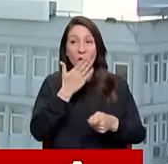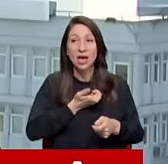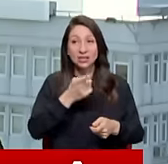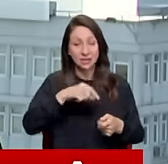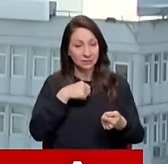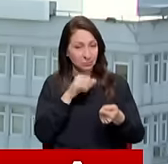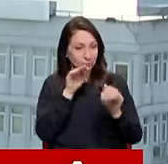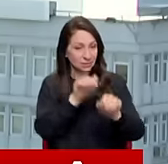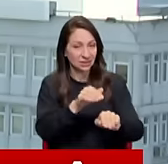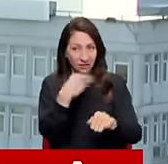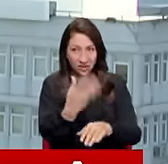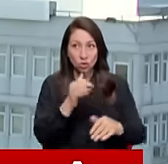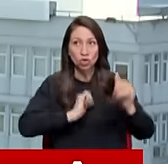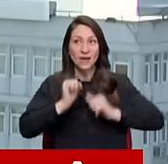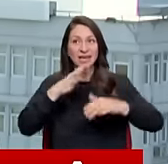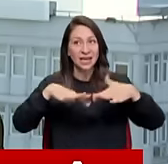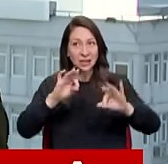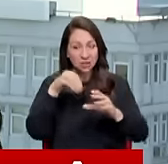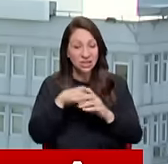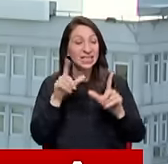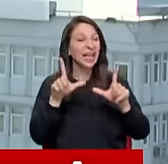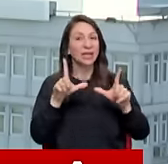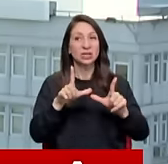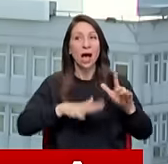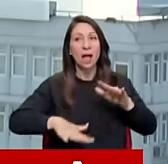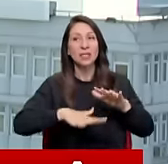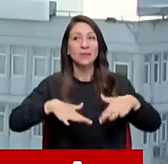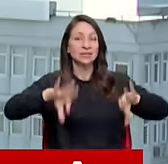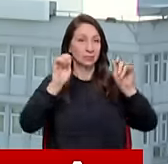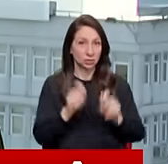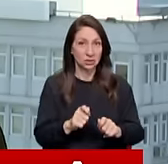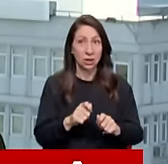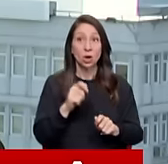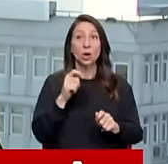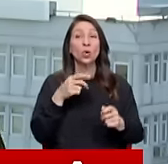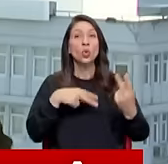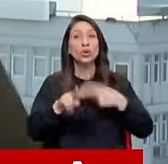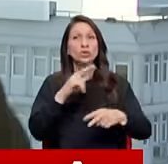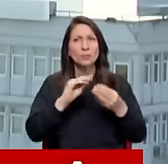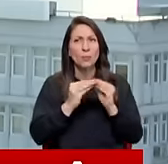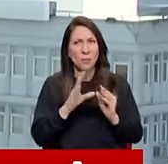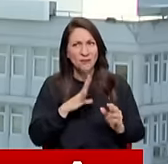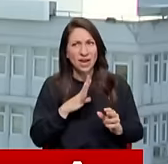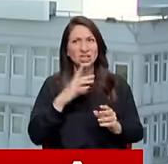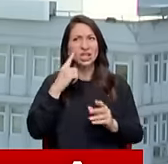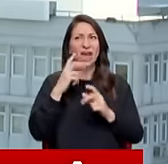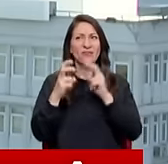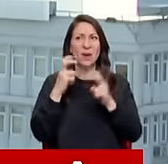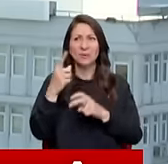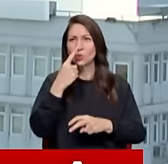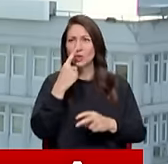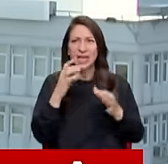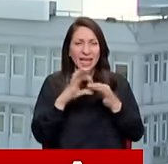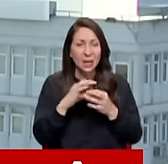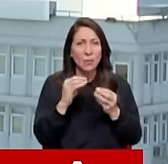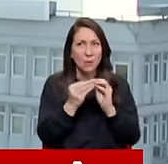öğrencilerimizin yanında olarak onların üniversiteye hazırlanması için gereken altyapıyı sağlayacağız. Ulaşımla ilgili derdimiz var, şeker fabrikasının kokusuyla